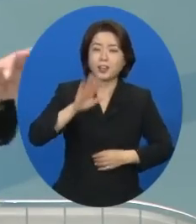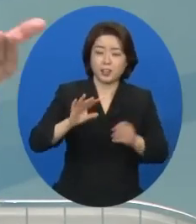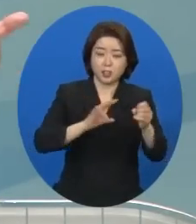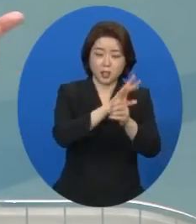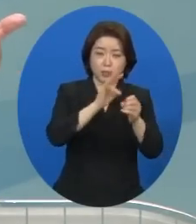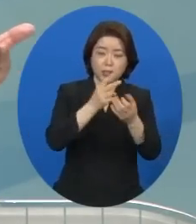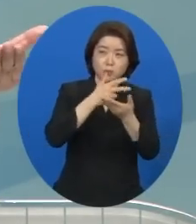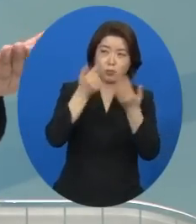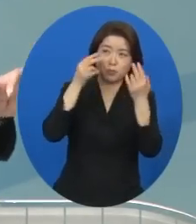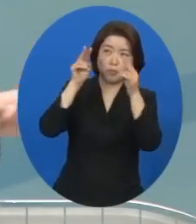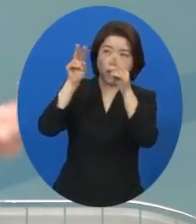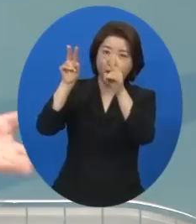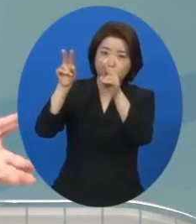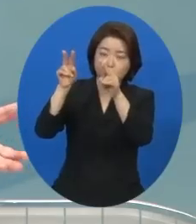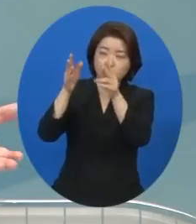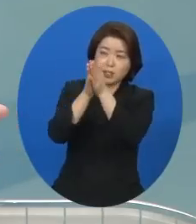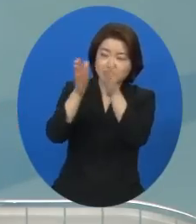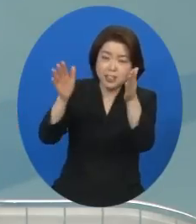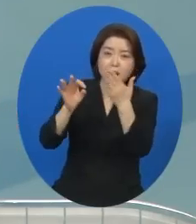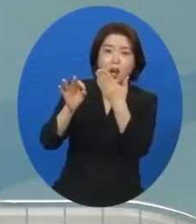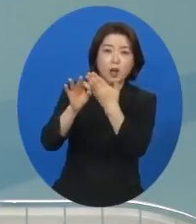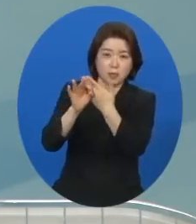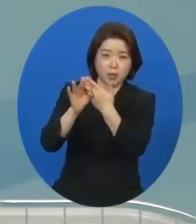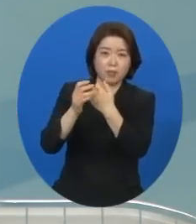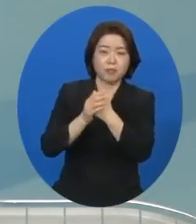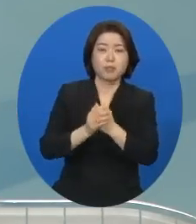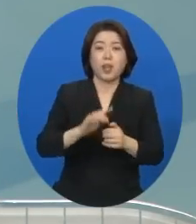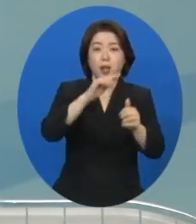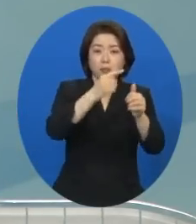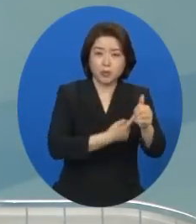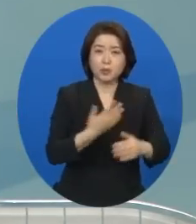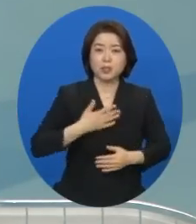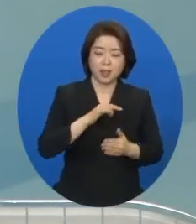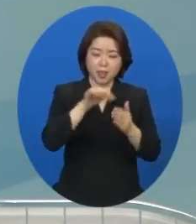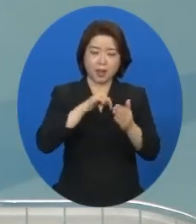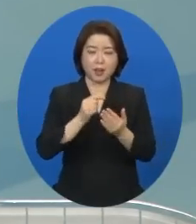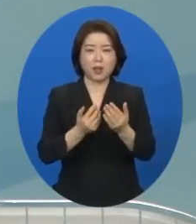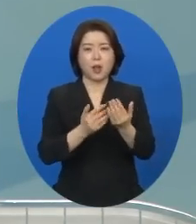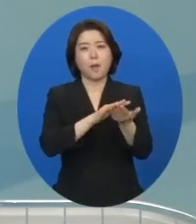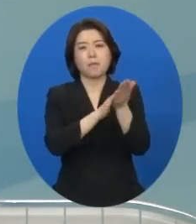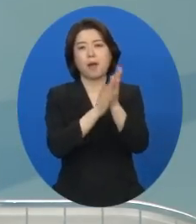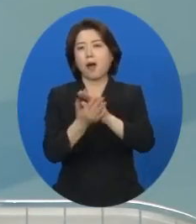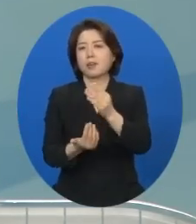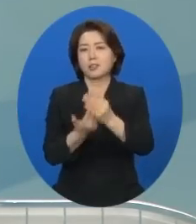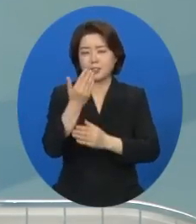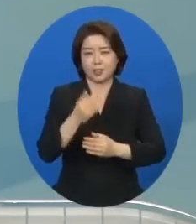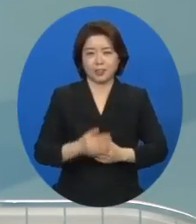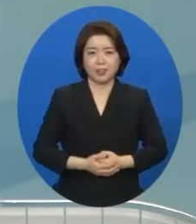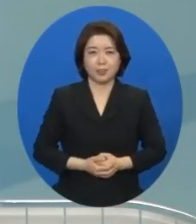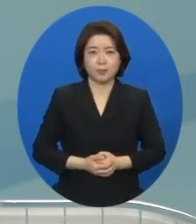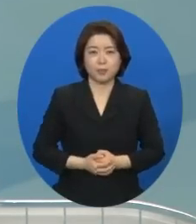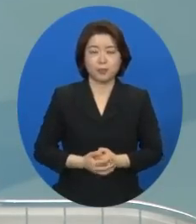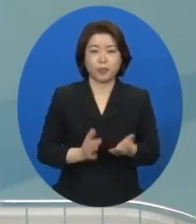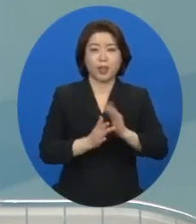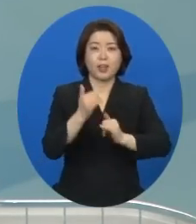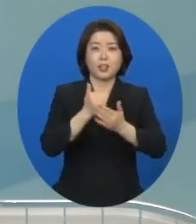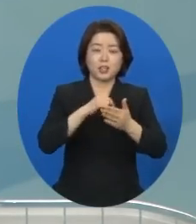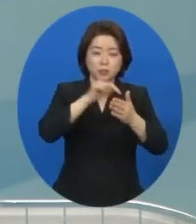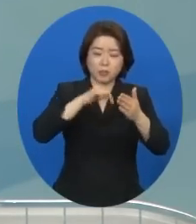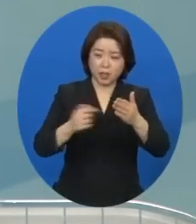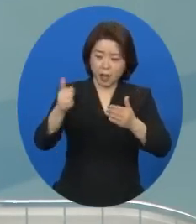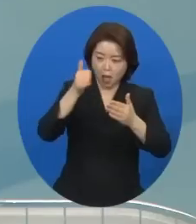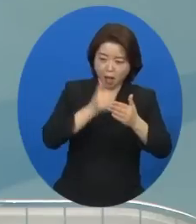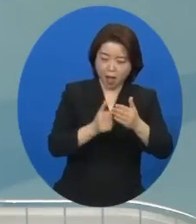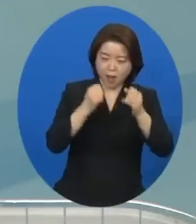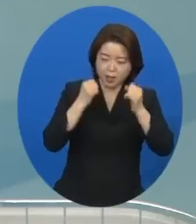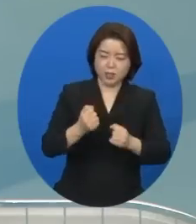24시간 주님을 바라보기 시작하면서부터 비로소 제 안에 변화가 일어났어요. 예수님이 내 안에 계신 게